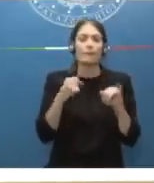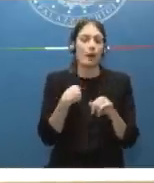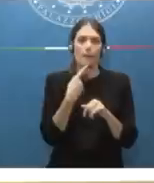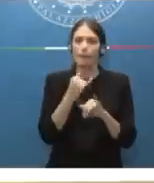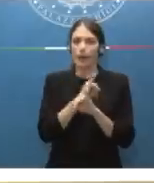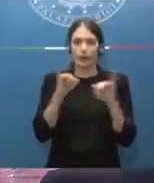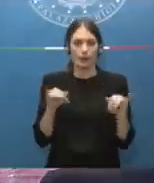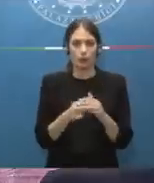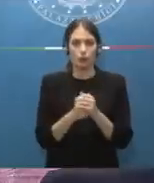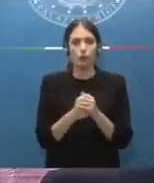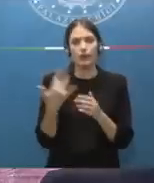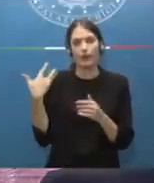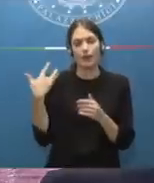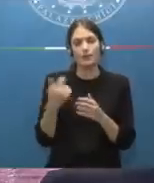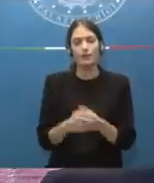Grazie.